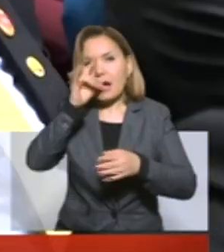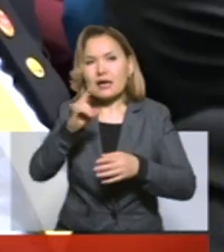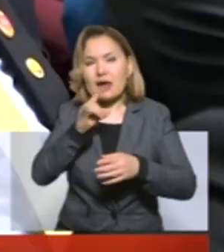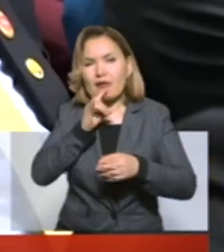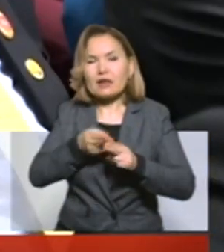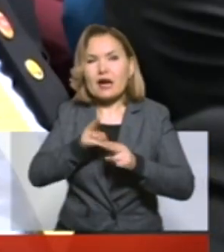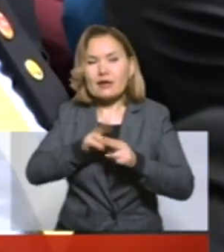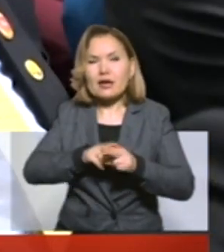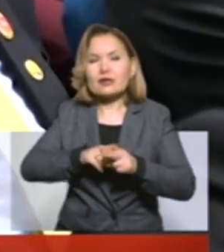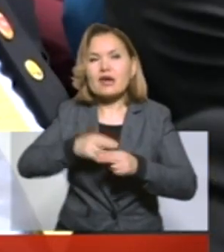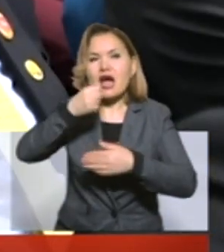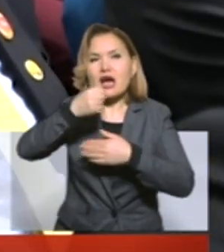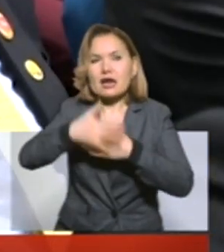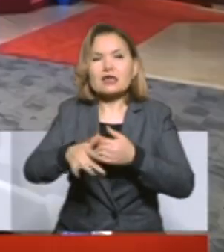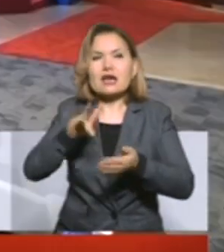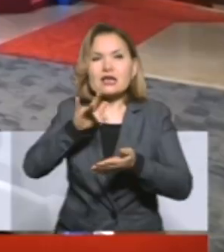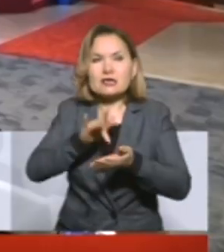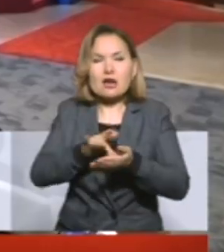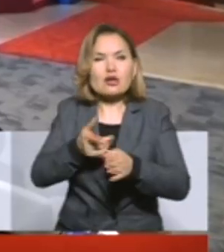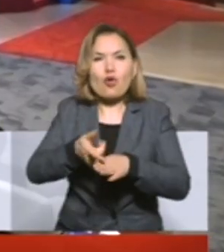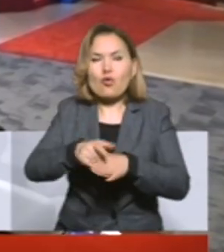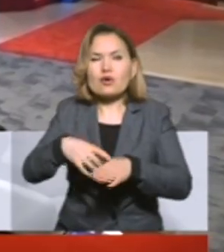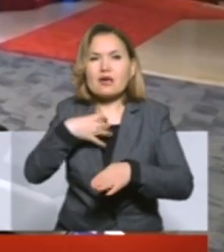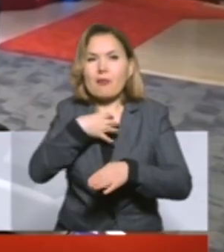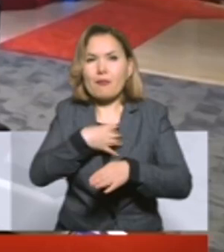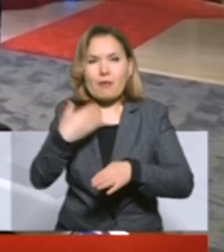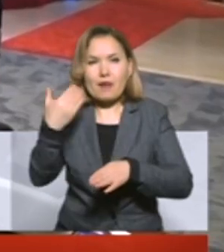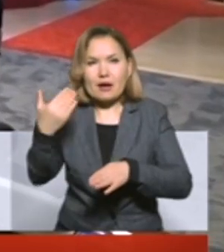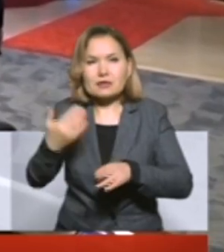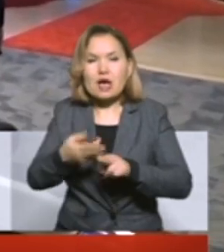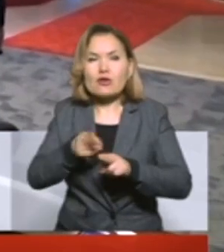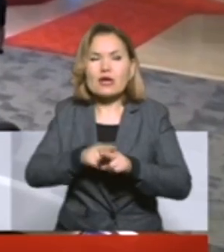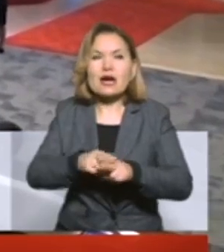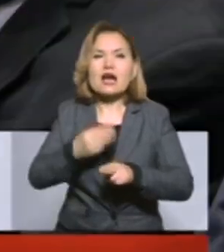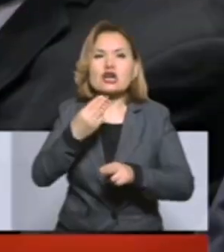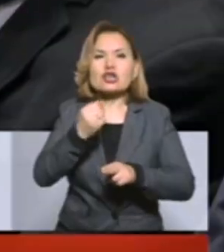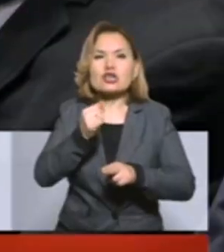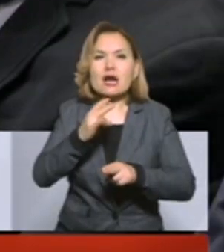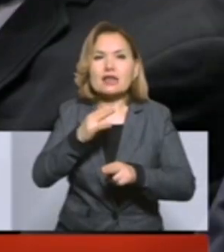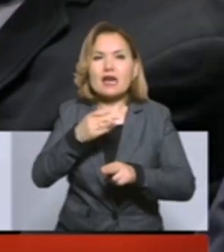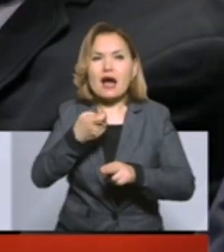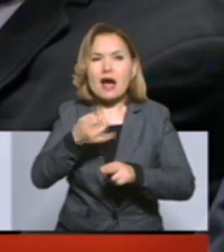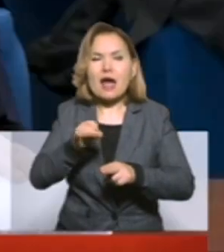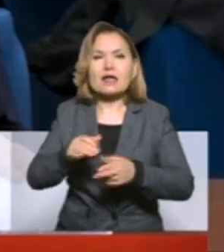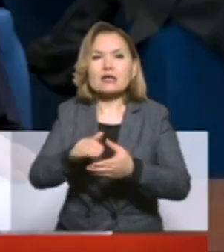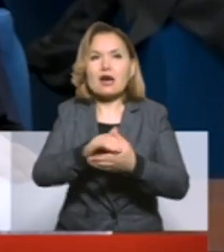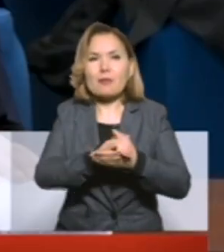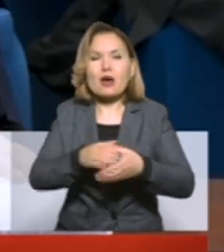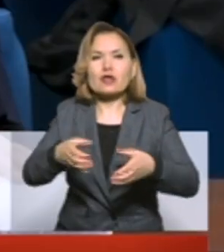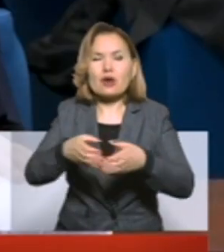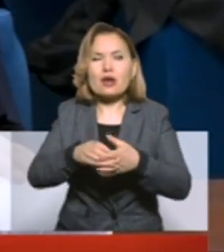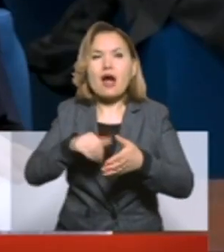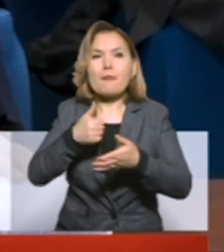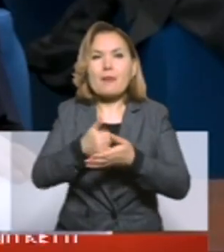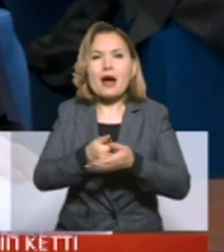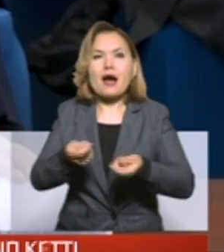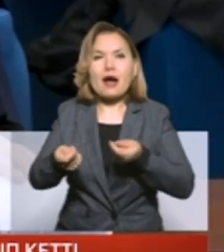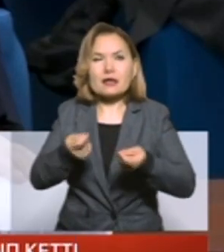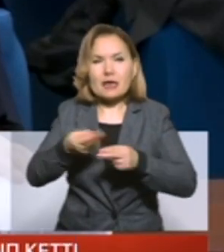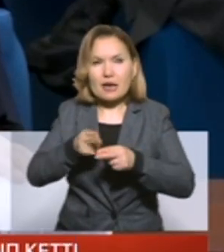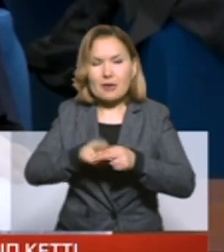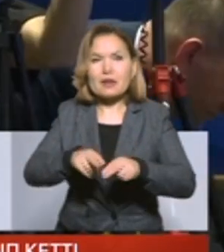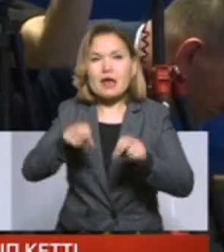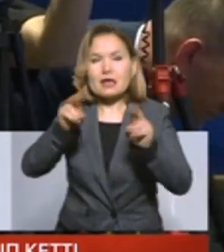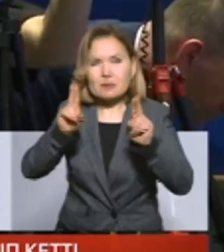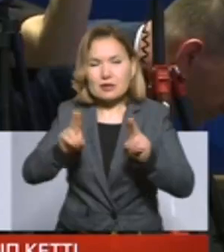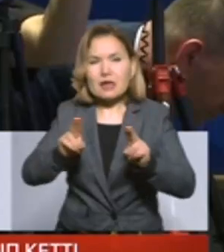Қазақстанның географиялық орналасуы да стратегиялық маңызға ие екенін айтты. Сондай-ақ Шанхай ынтымақтастық ұйымының бас хатшысы да